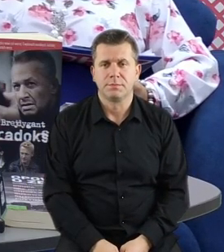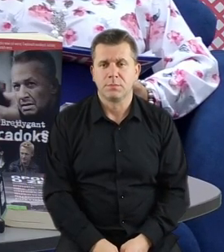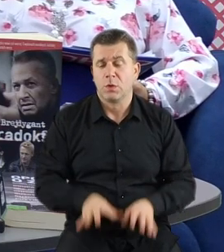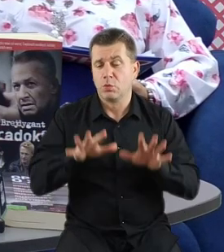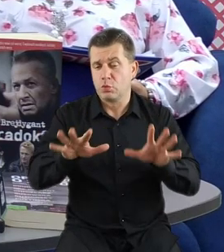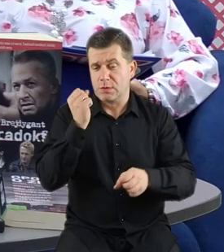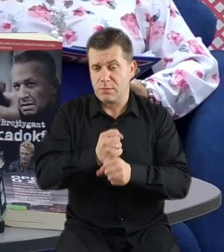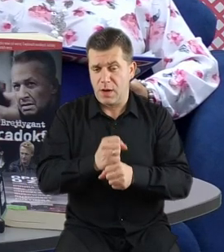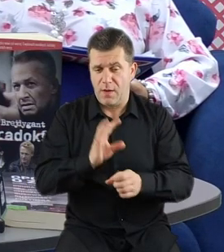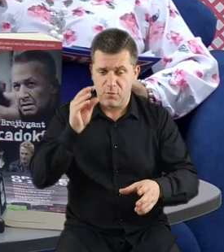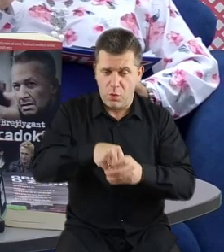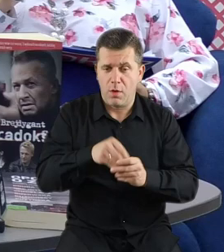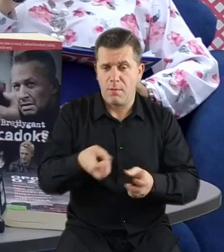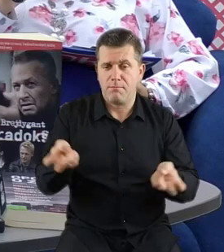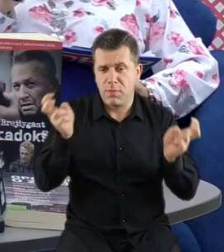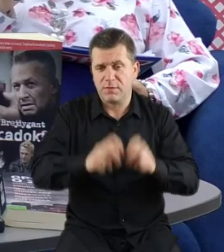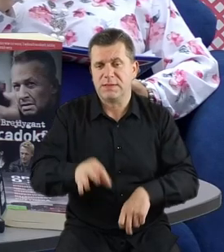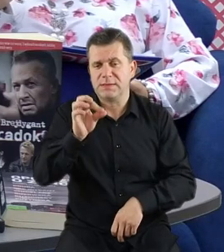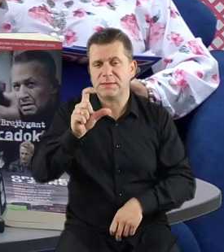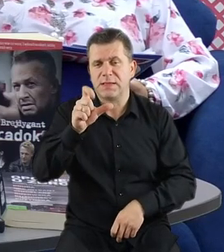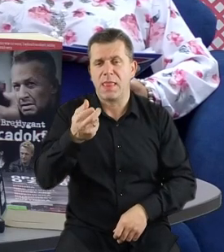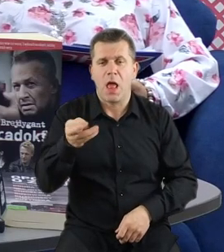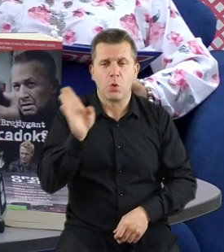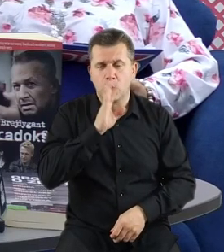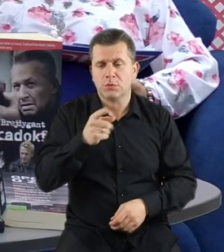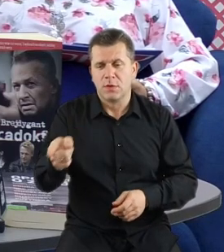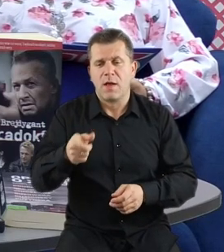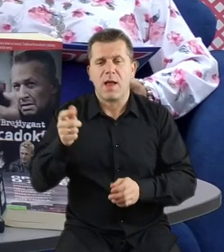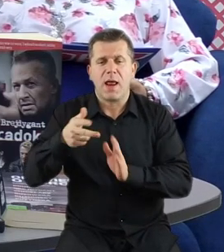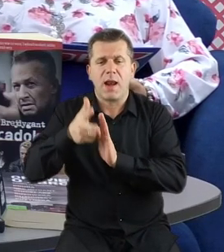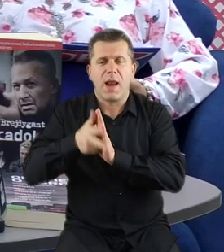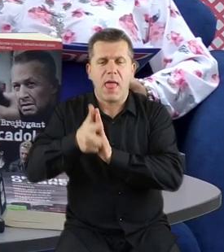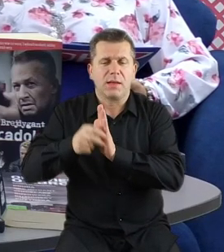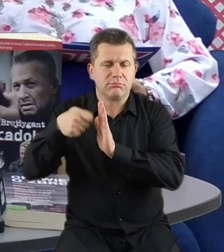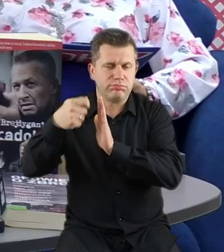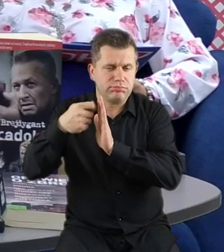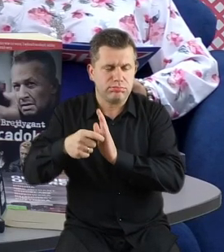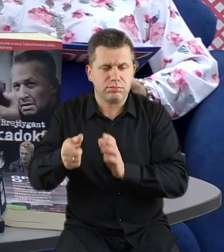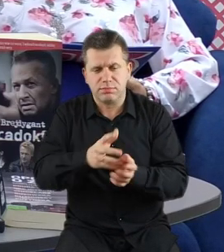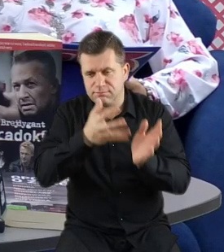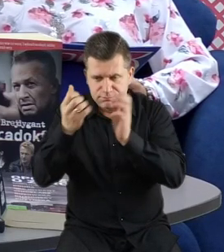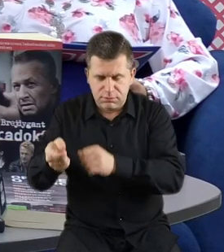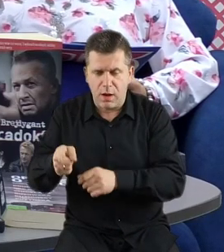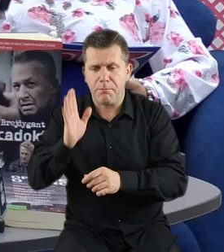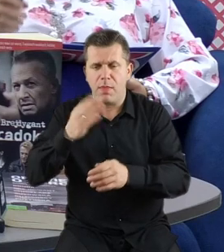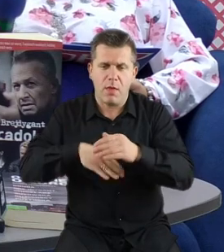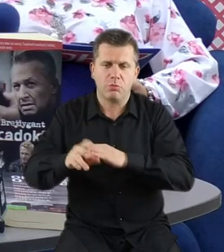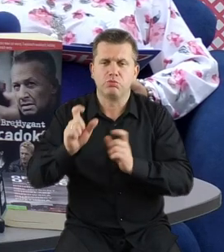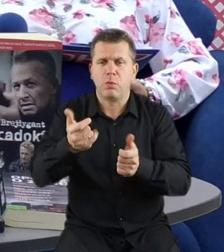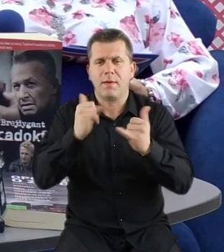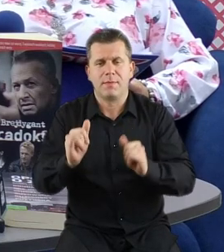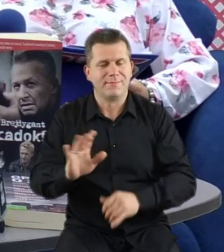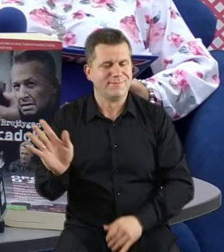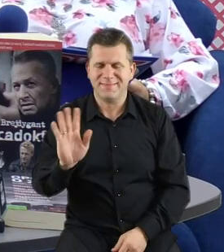pracy włożonej, powstaje scenariusz, a później bierze to na warsztat reżyser i spodziewam się, że może z tego wyjść w ogóle całkiem coś innego. No